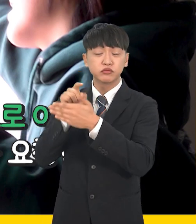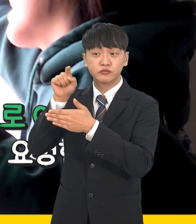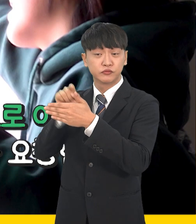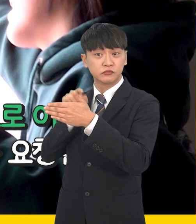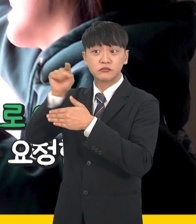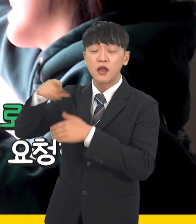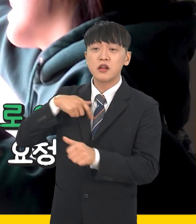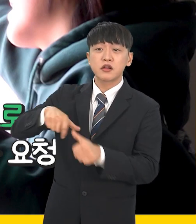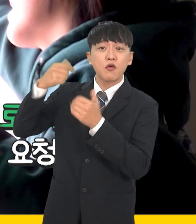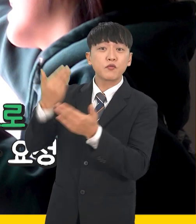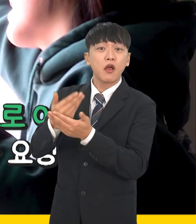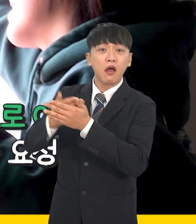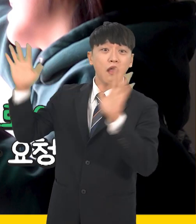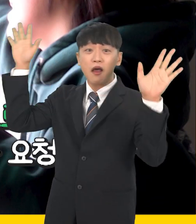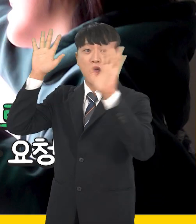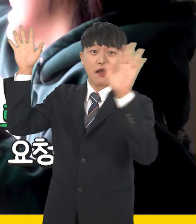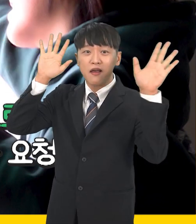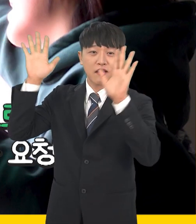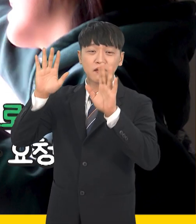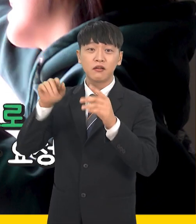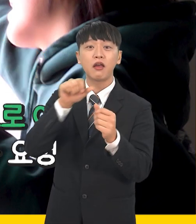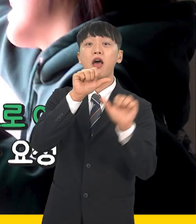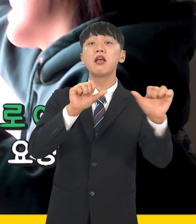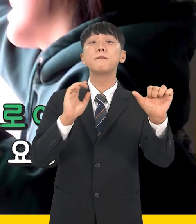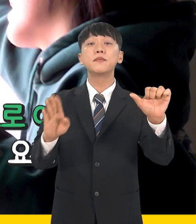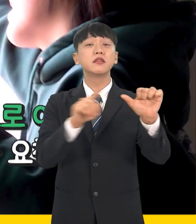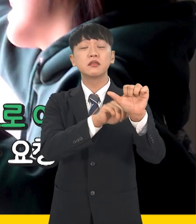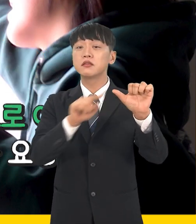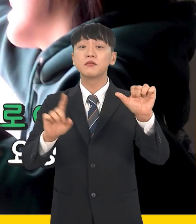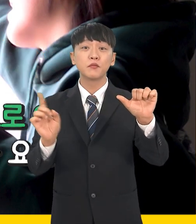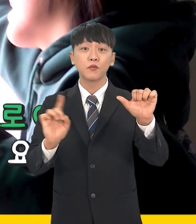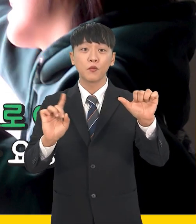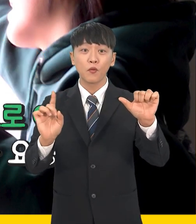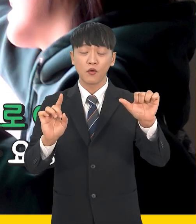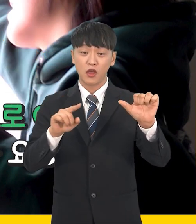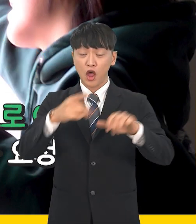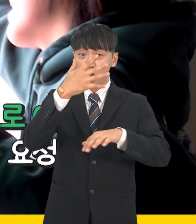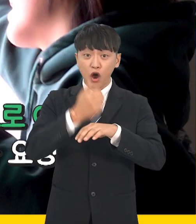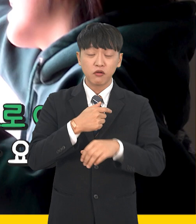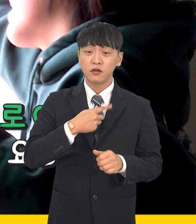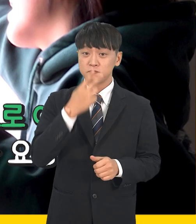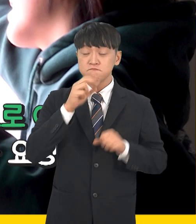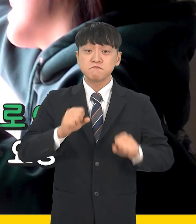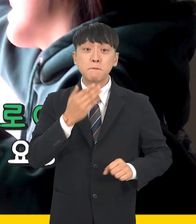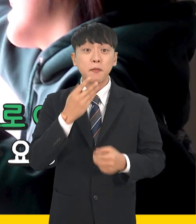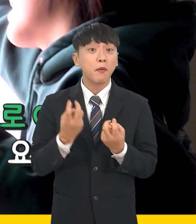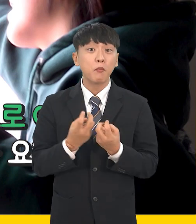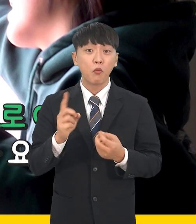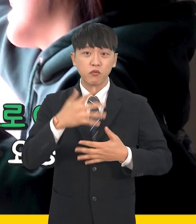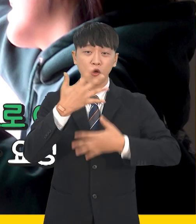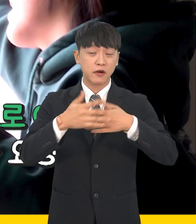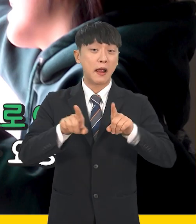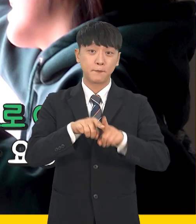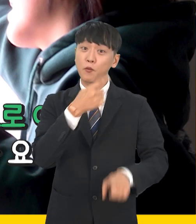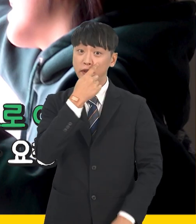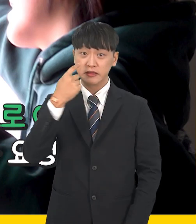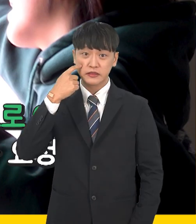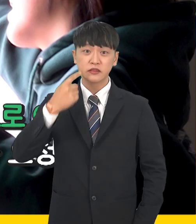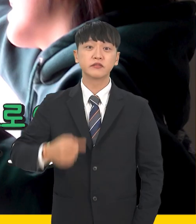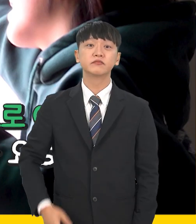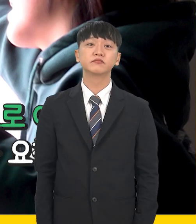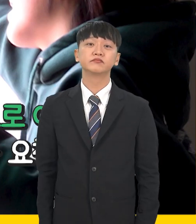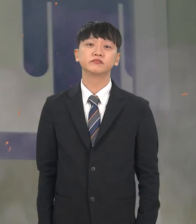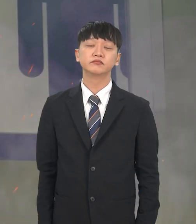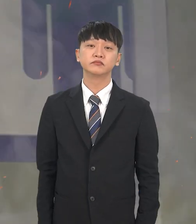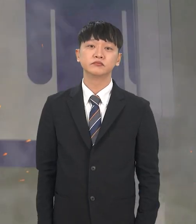이동해 구조를 요청한다? 과연 어떻게 해야 무사히 살아남을 수 있을까요? 첫 번째 상황 영상으로 확인해